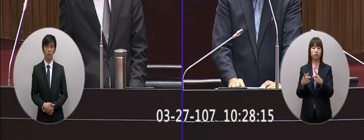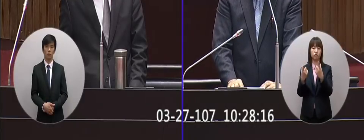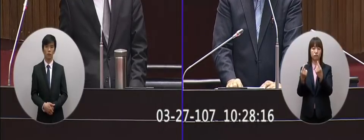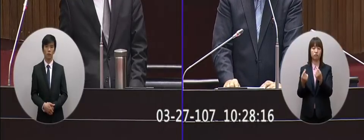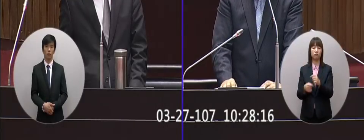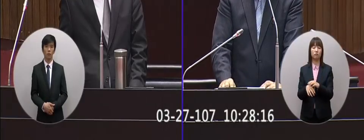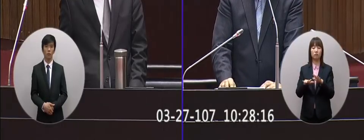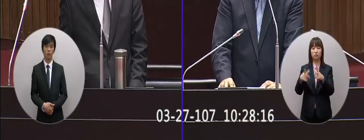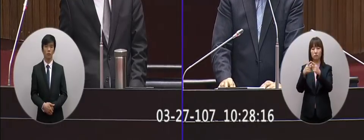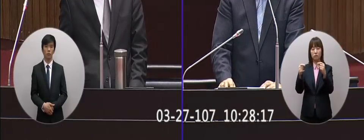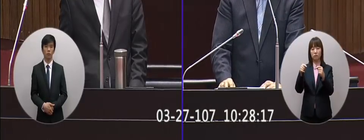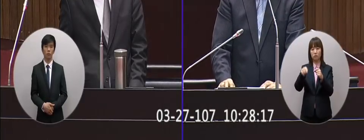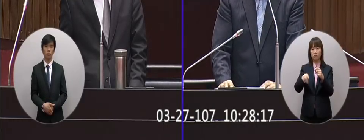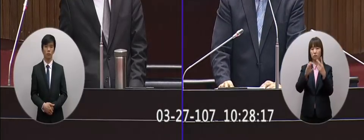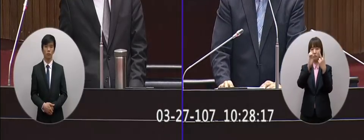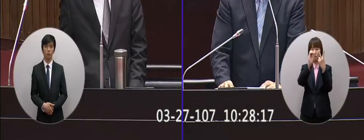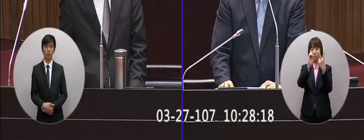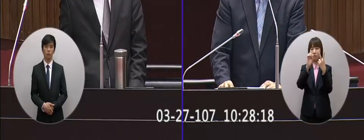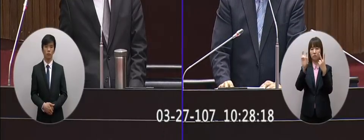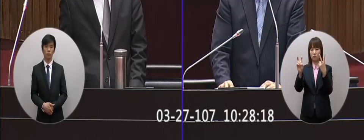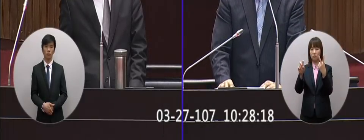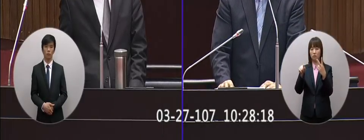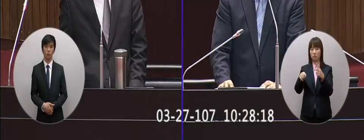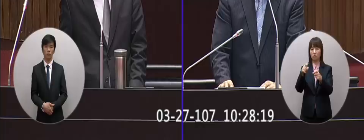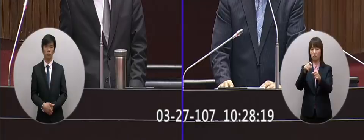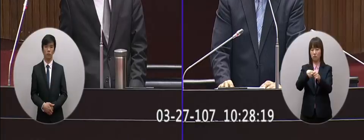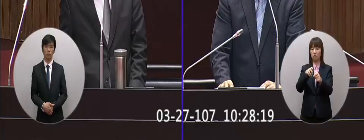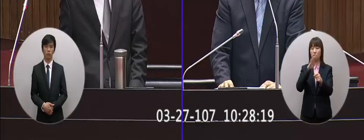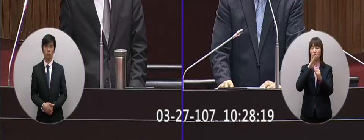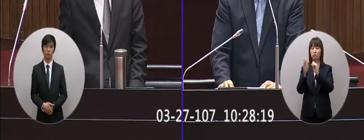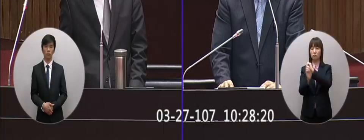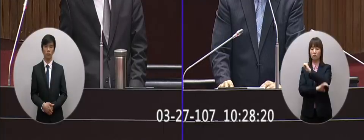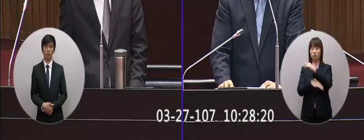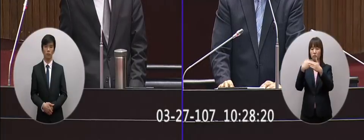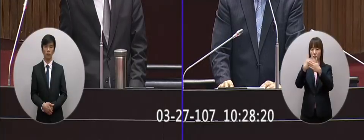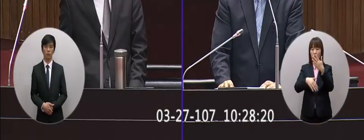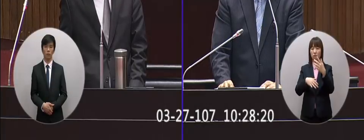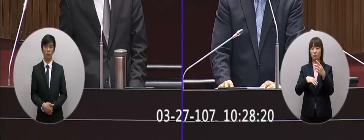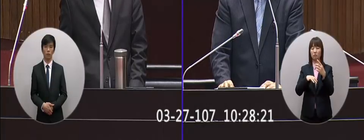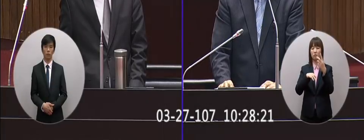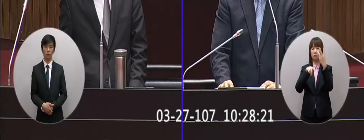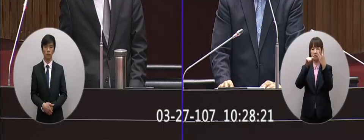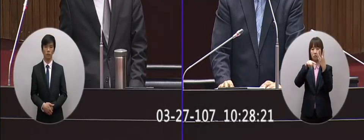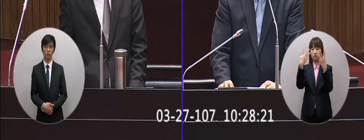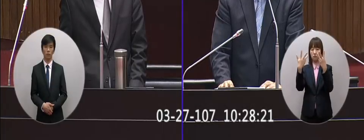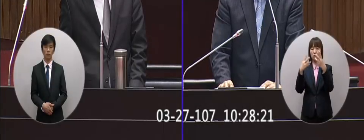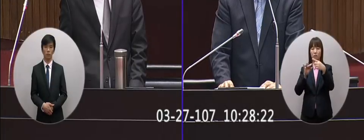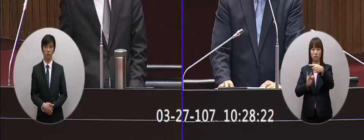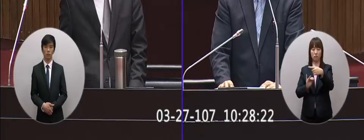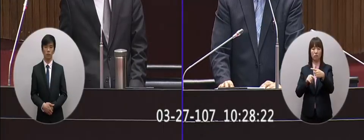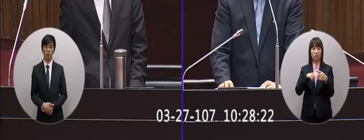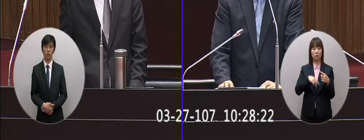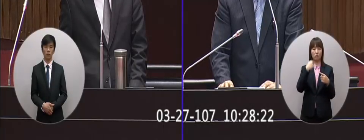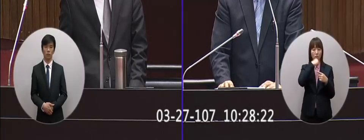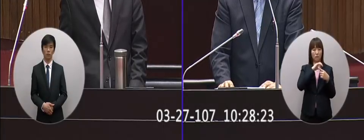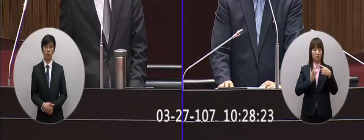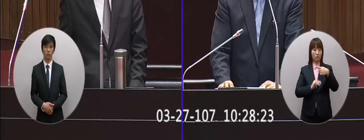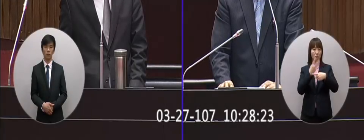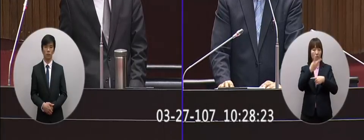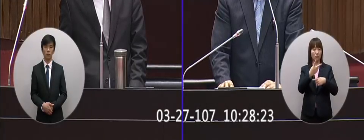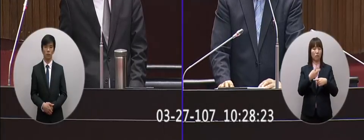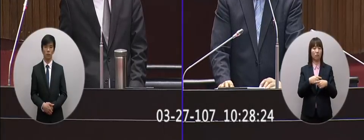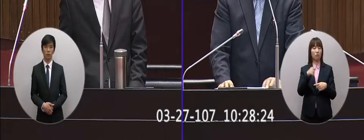核电重启。那么日本在2020定的是减碳目标是 3.8%， 台湾是2%。院